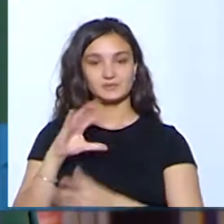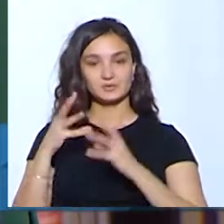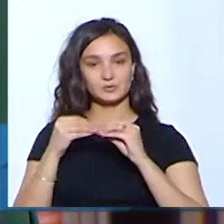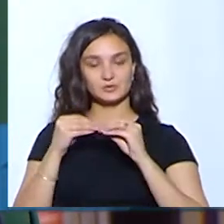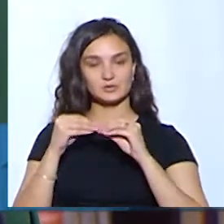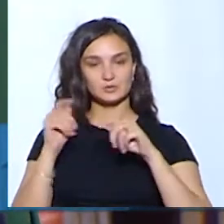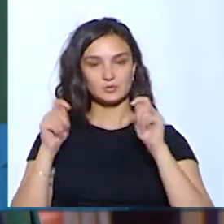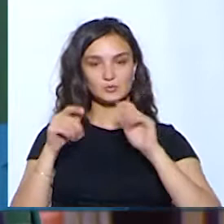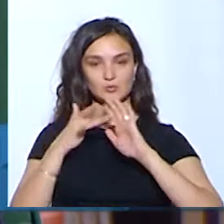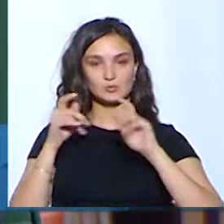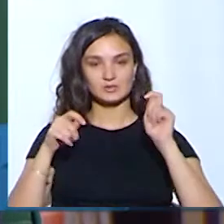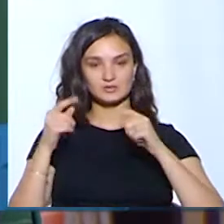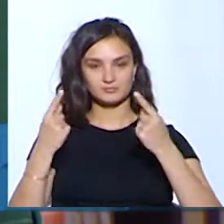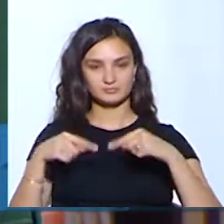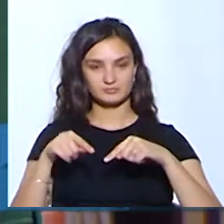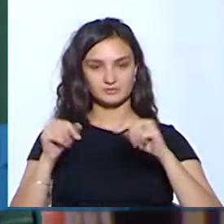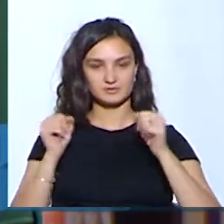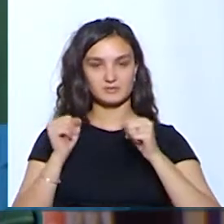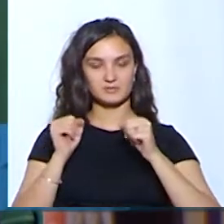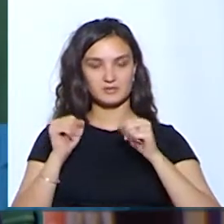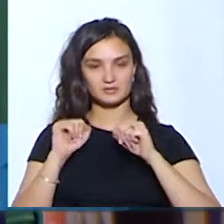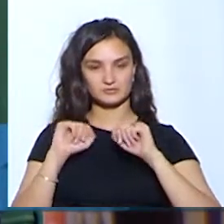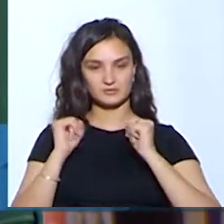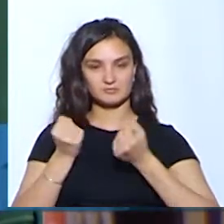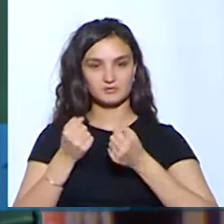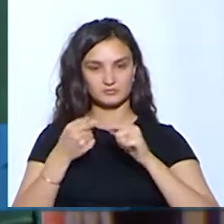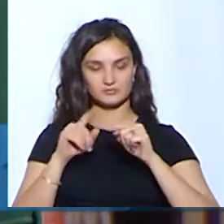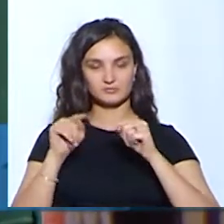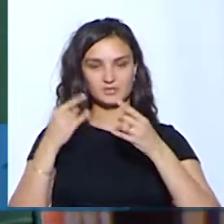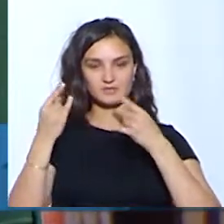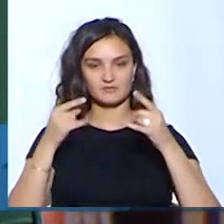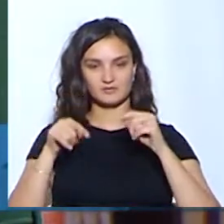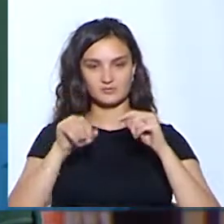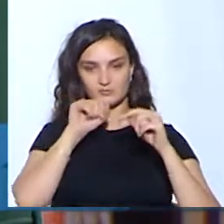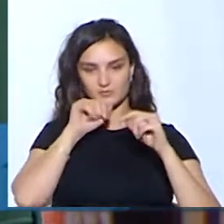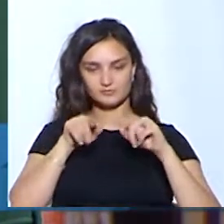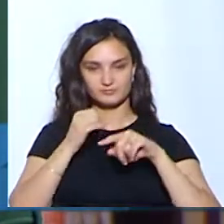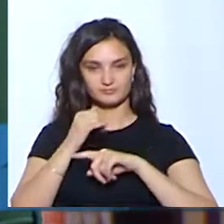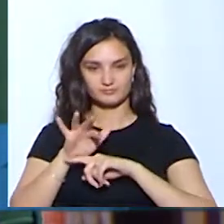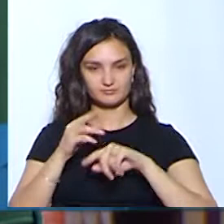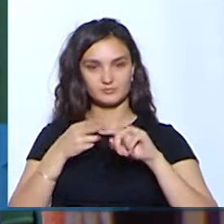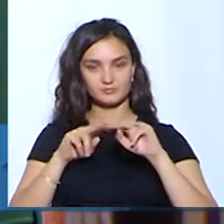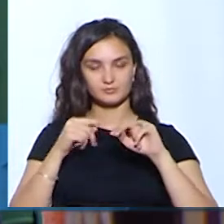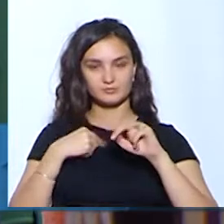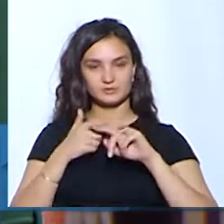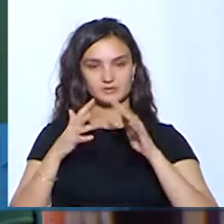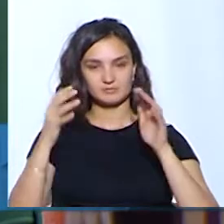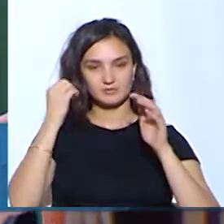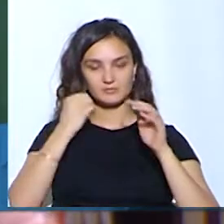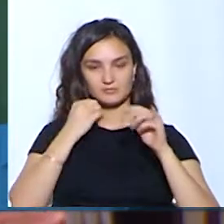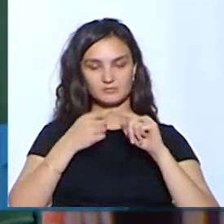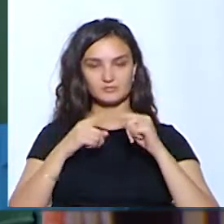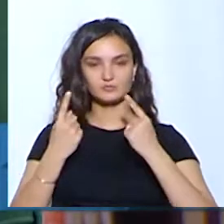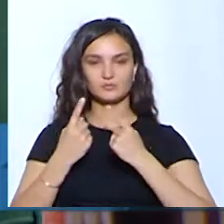ტურისტული სეზონი საკმაოდ ჩააგდეს ზამთარში ამითი და ჩვენმა მასმედიამ ამას ხელი შეუწყო. ამიტომ მე ძალიან მადლობელი ვარ ხოლმე,